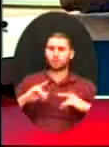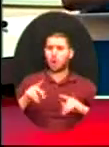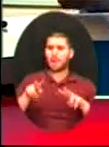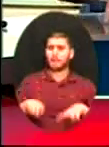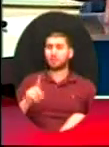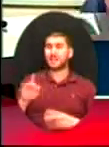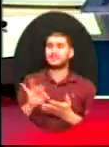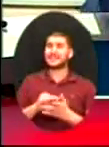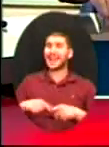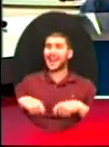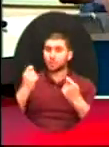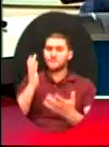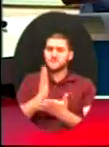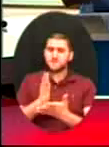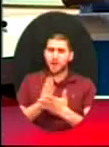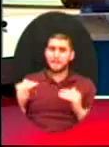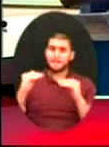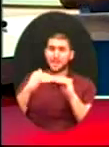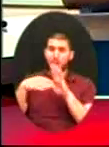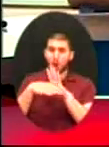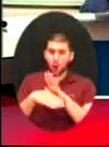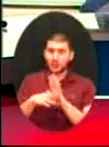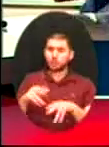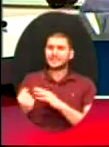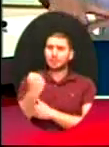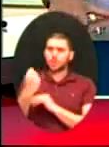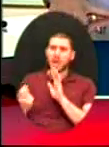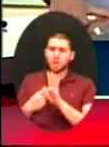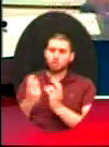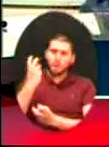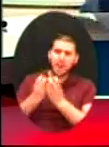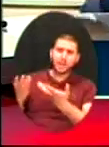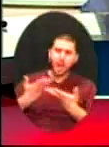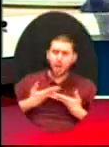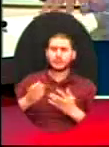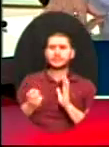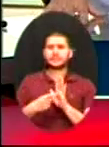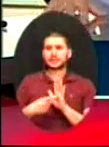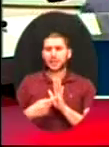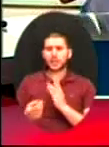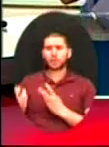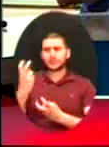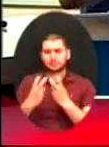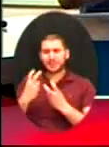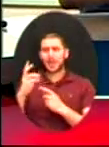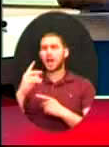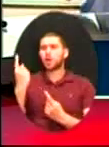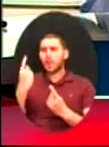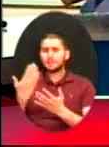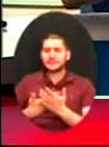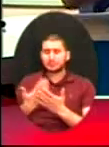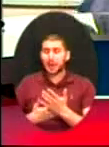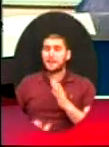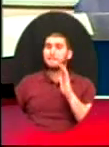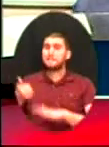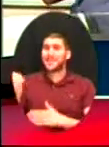את זה, אבל למשרד החינוך כבר לפי החוק היום, יש סמכות לדרוש כל מידע, יש סמכות לדרוש כל מסמך, למנהל המכינה יש